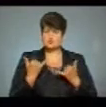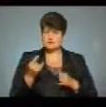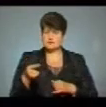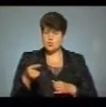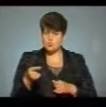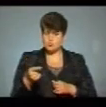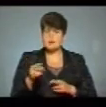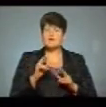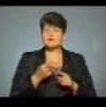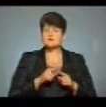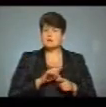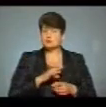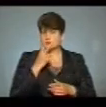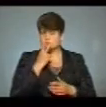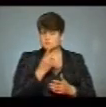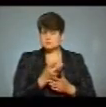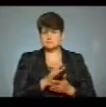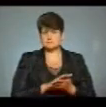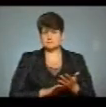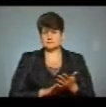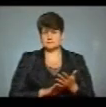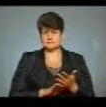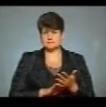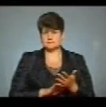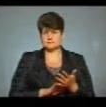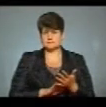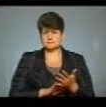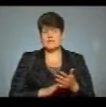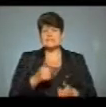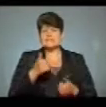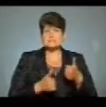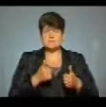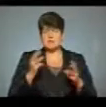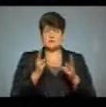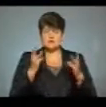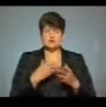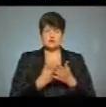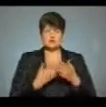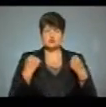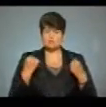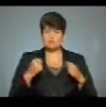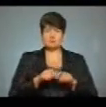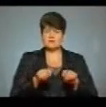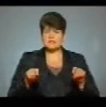Тернополі. Як це було, бачила Світлана Лазорик. Змагання з